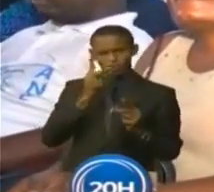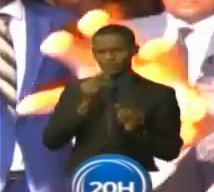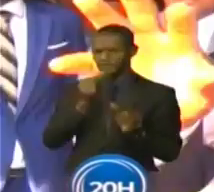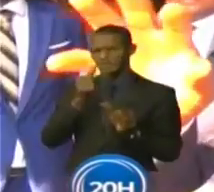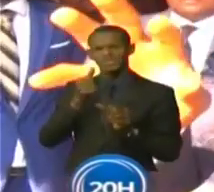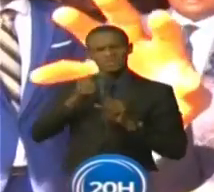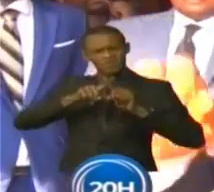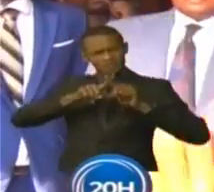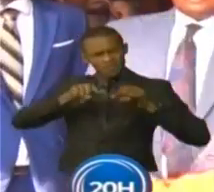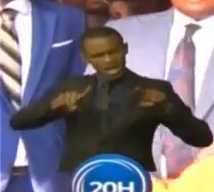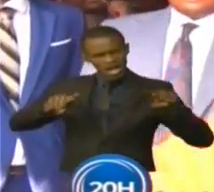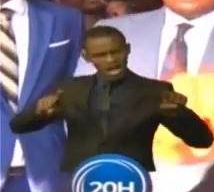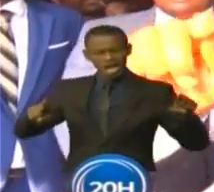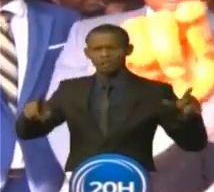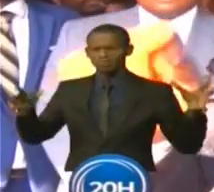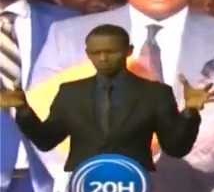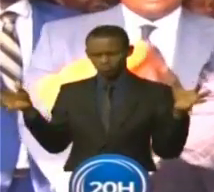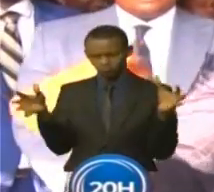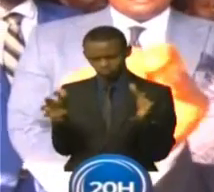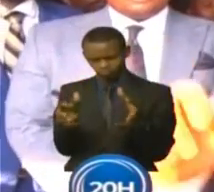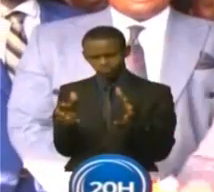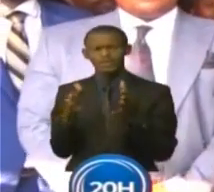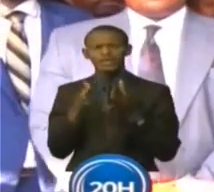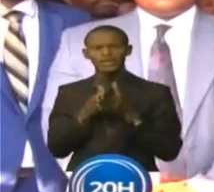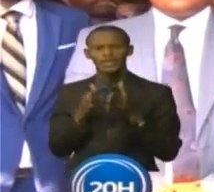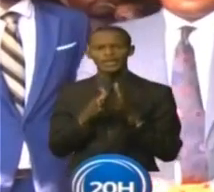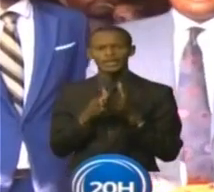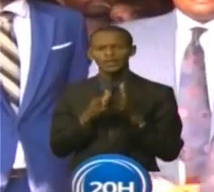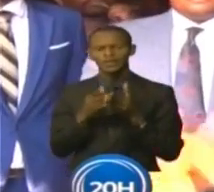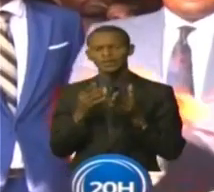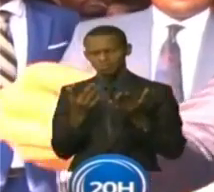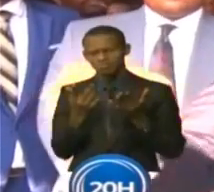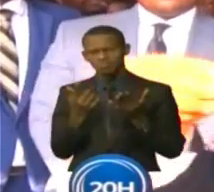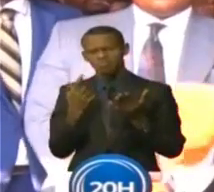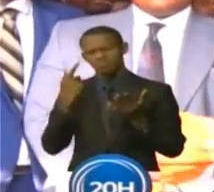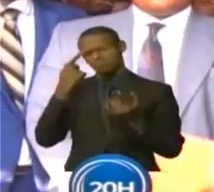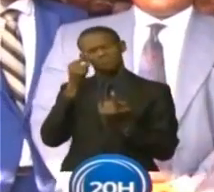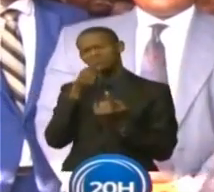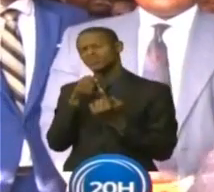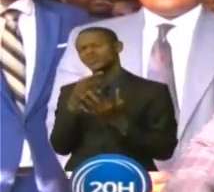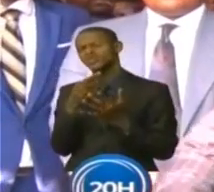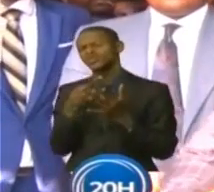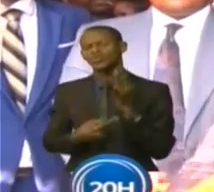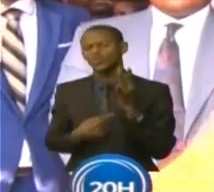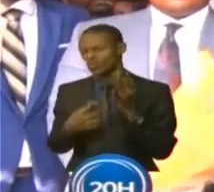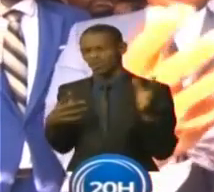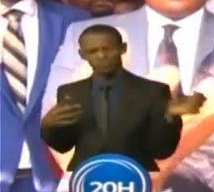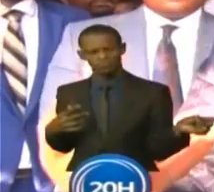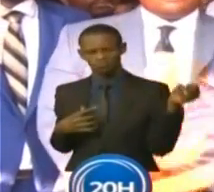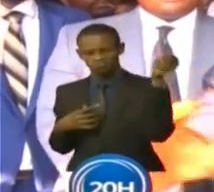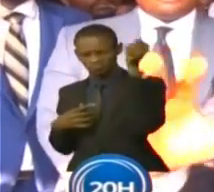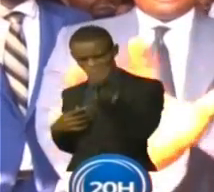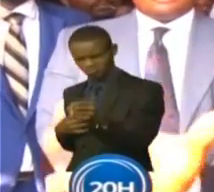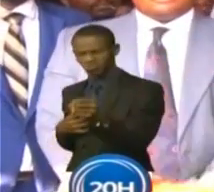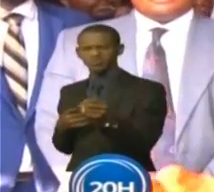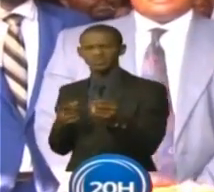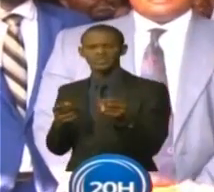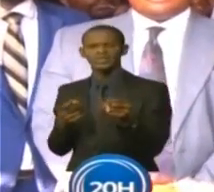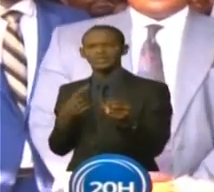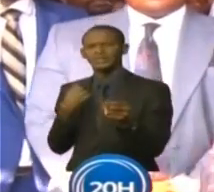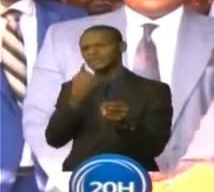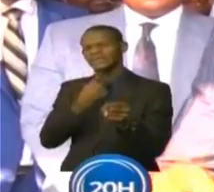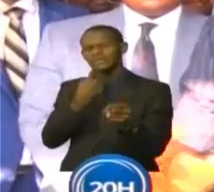aller investir quelqu'un que nous allons vous demander de nous les donner pour que la bonté